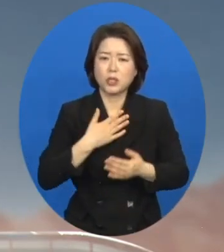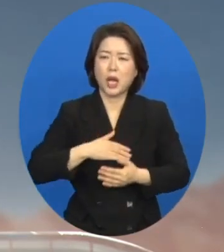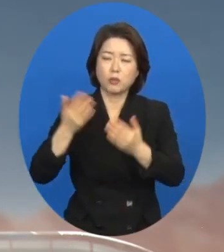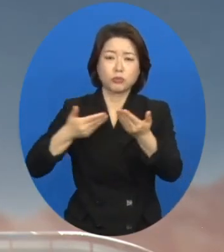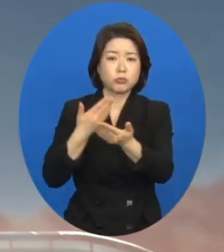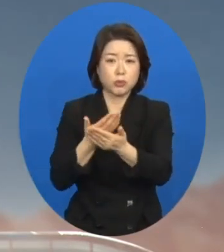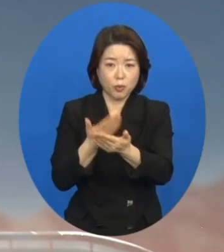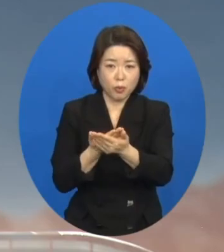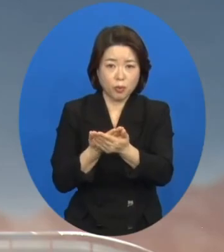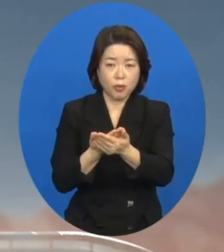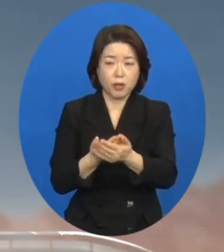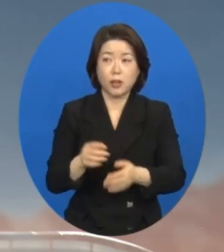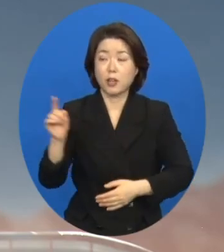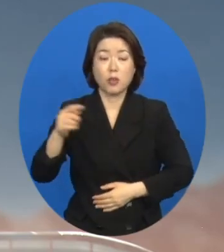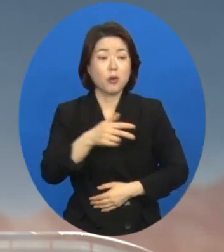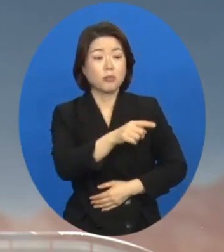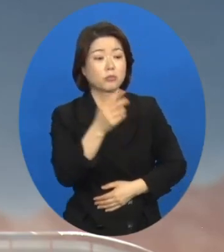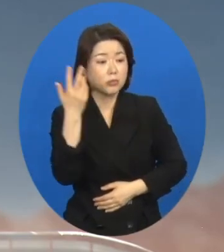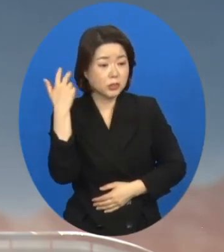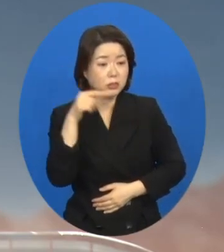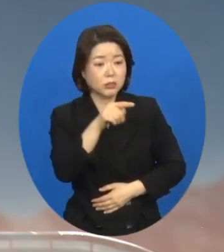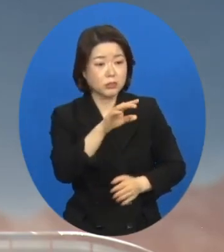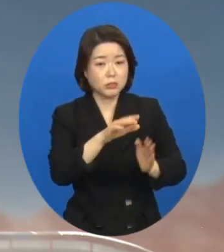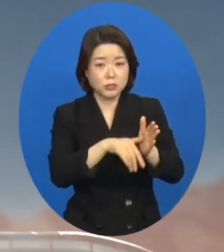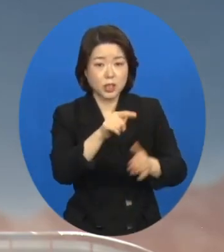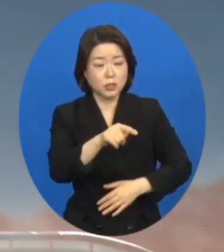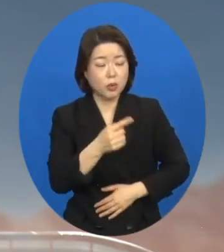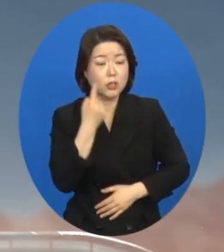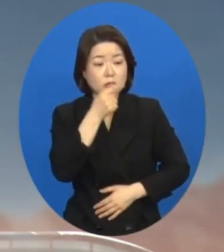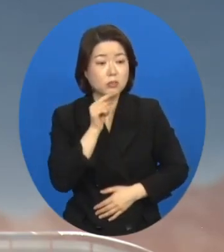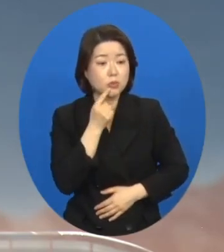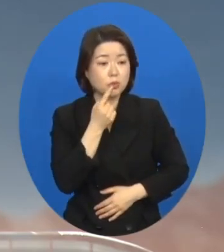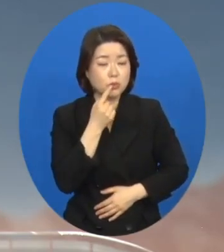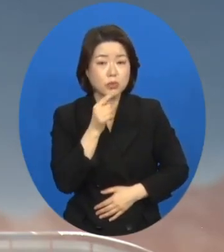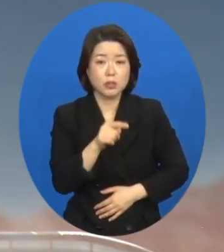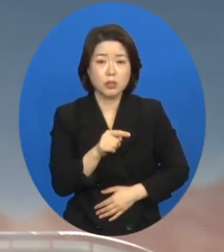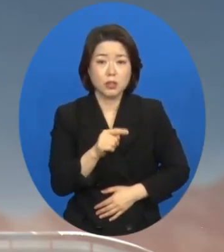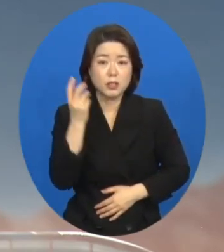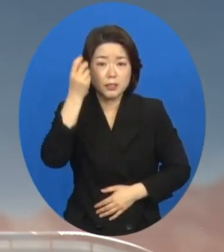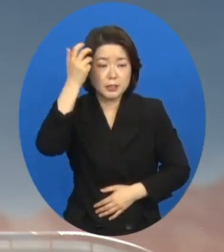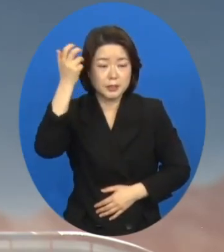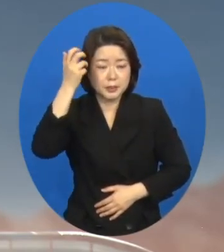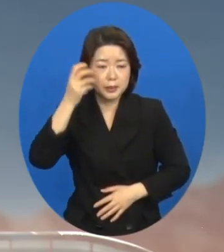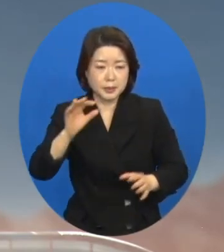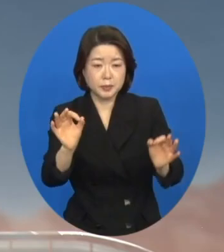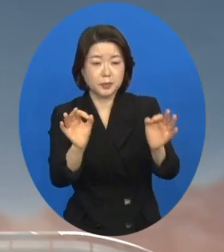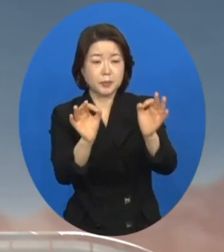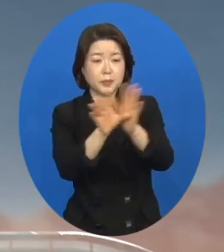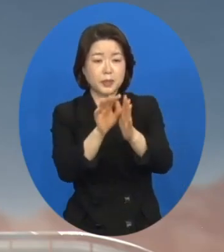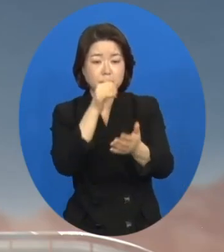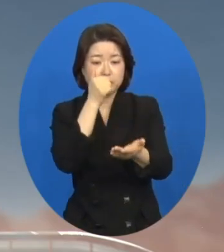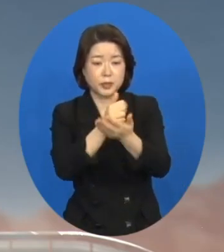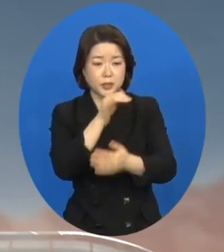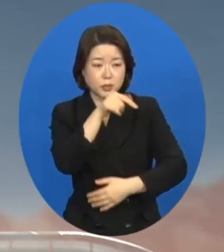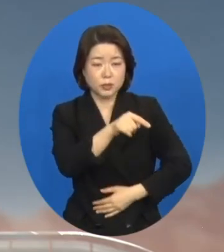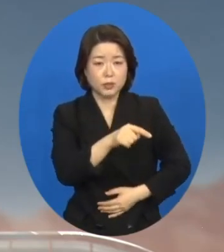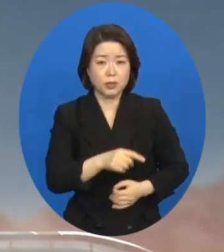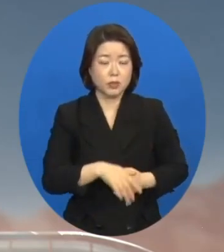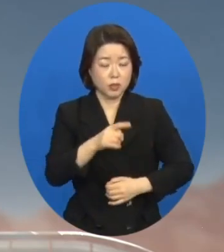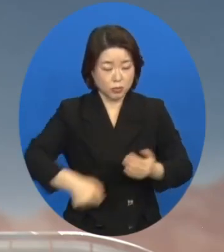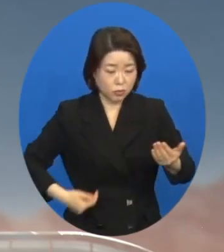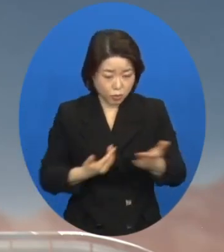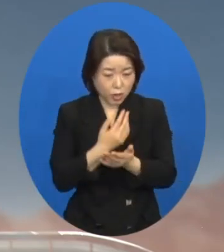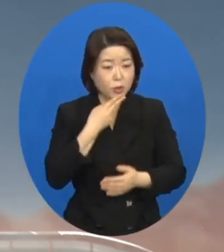알려주십시오. 너 지난주에 그때 너의 입술로 성령을 소멸하는 죄를 지었다. 너 그거